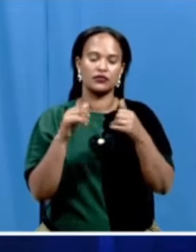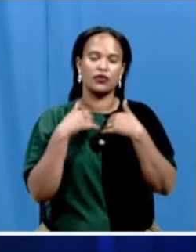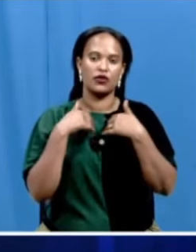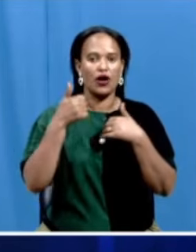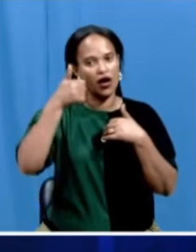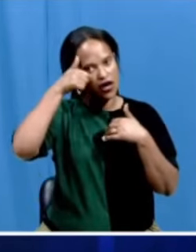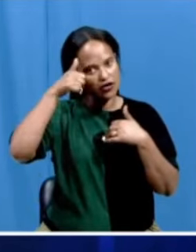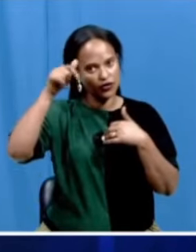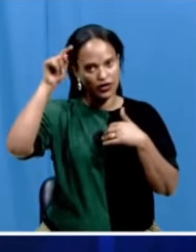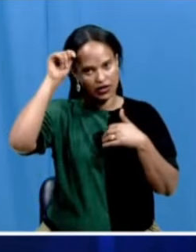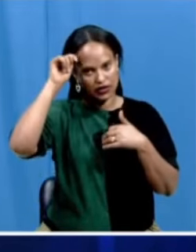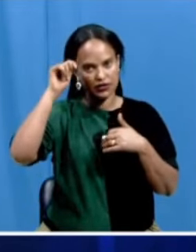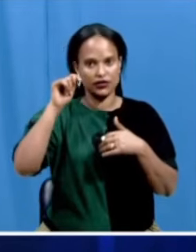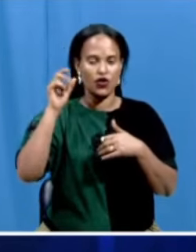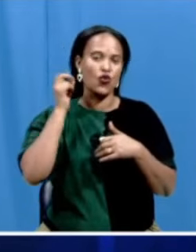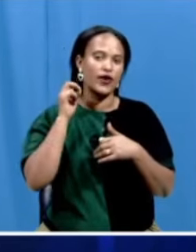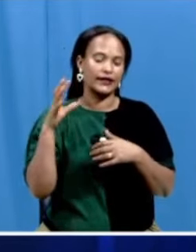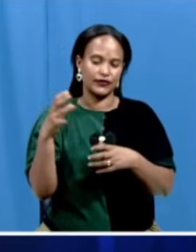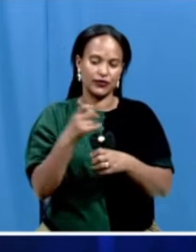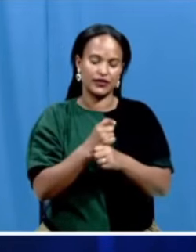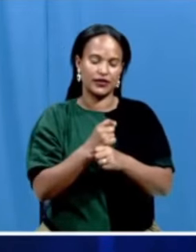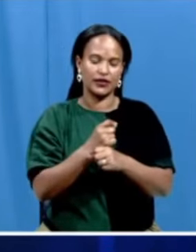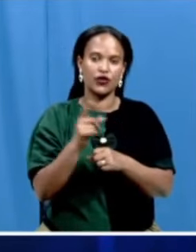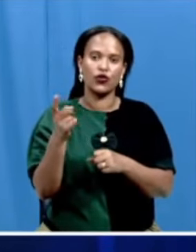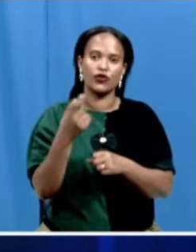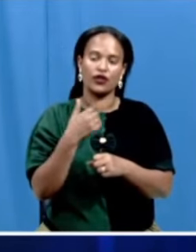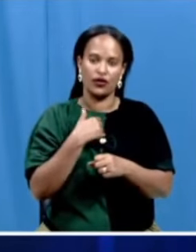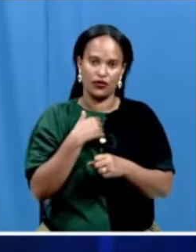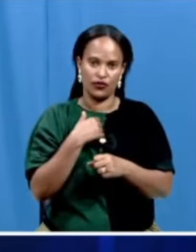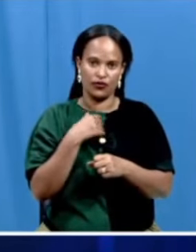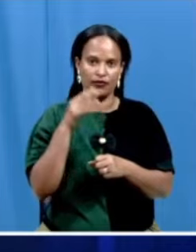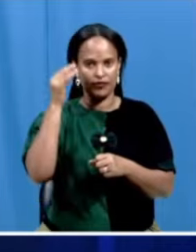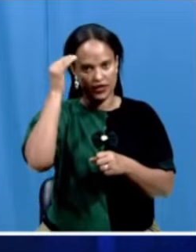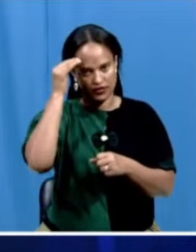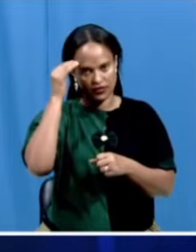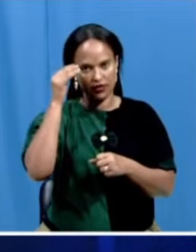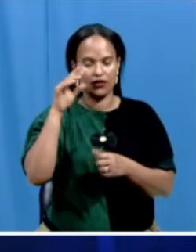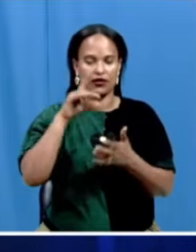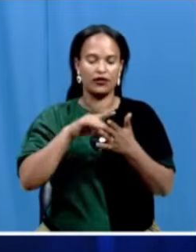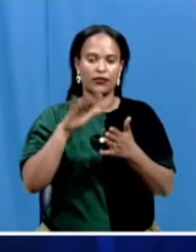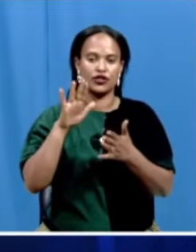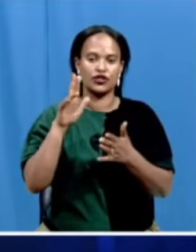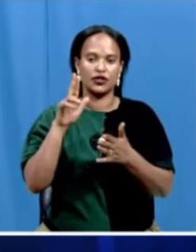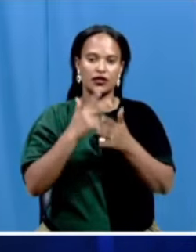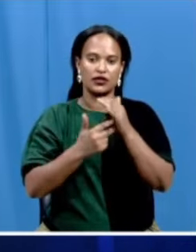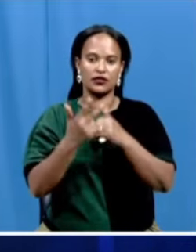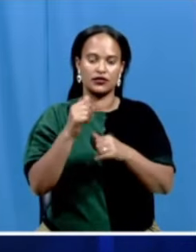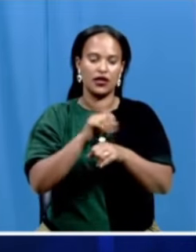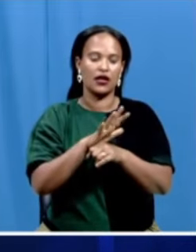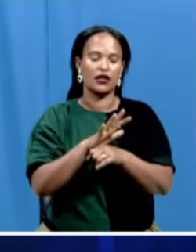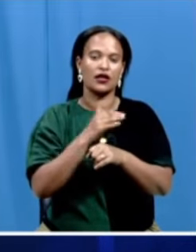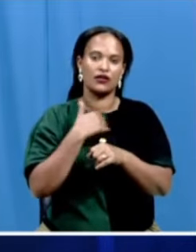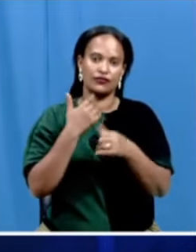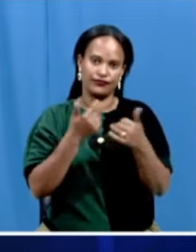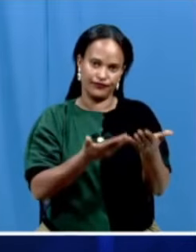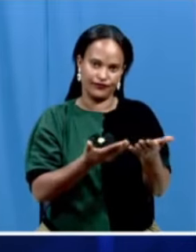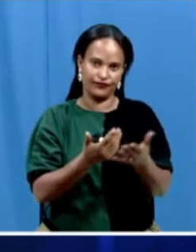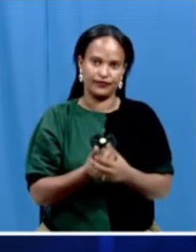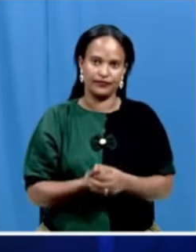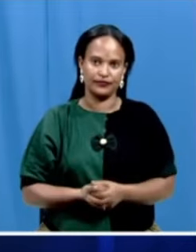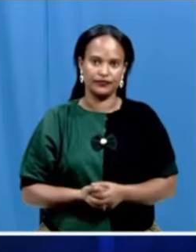ኣሮን ታደሰ ሜዳልያ ወርቂ እዩ ዝወሰደ ብሽክሌተኛ ኮይኑ ኣሎ። ምርስ ሃይለ ካብ ከተማ ሽረ እንዳስላሰ ዝለኣኽልና ፀብጻብ ኣሎ ስዒቡ